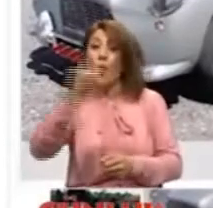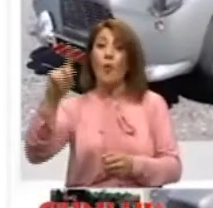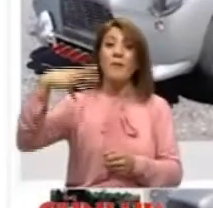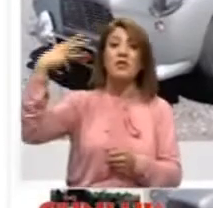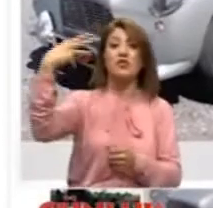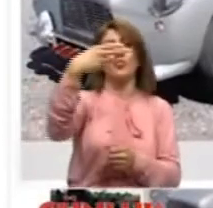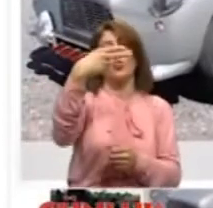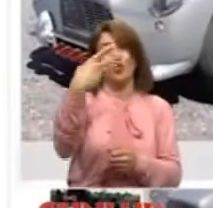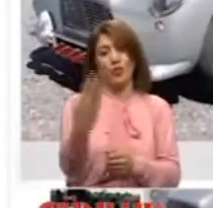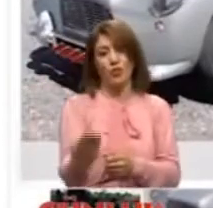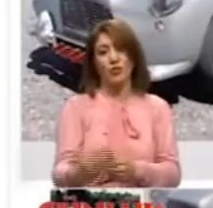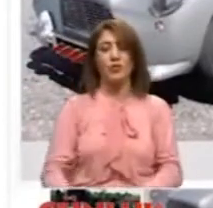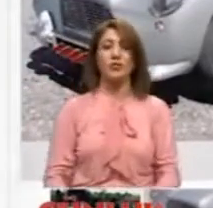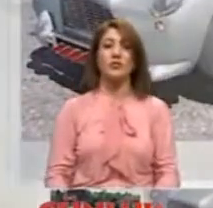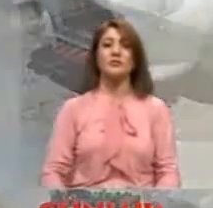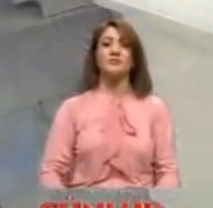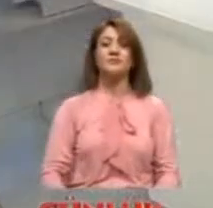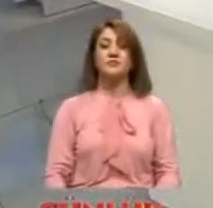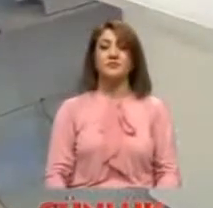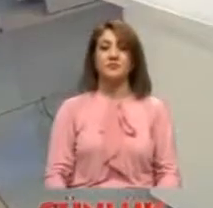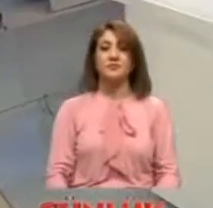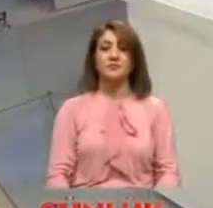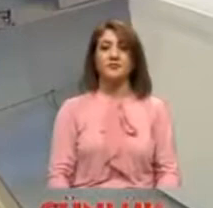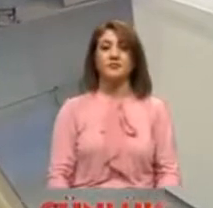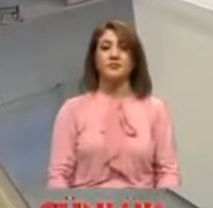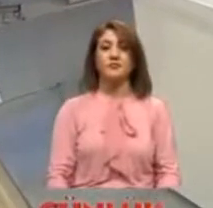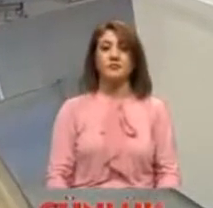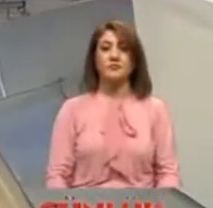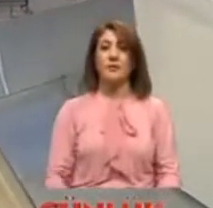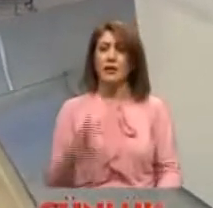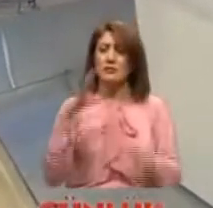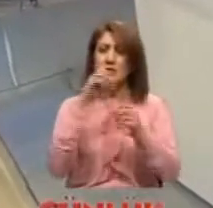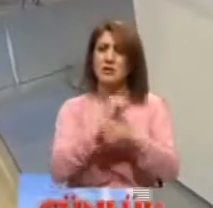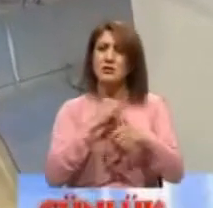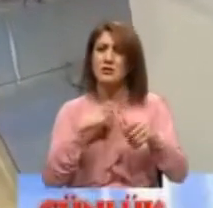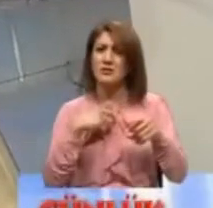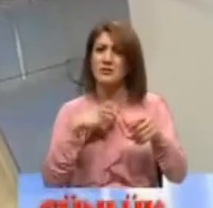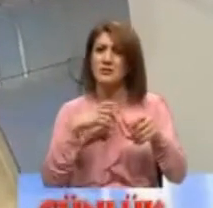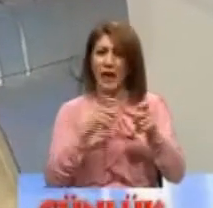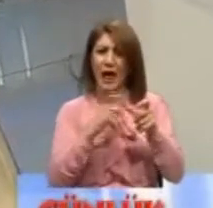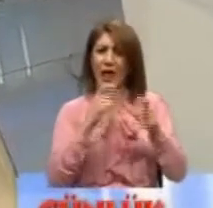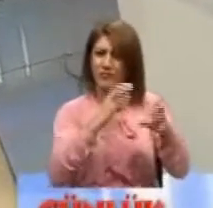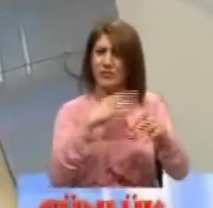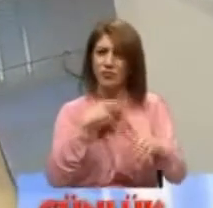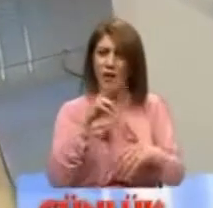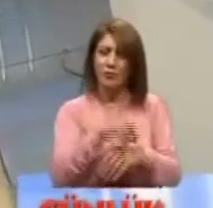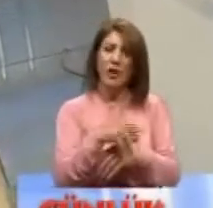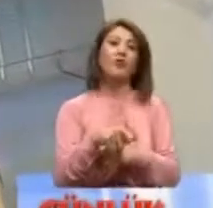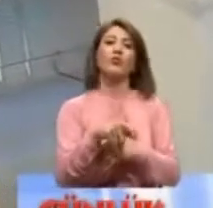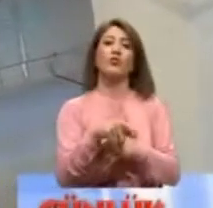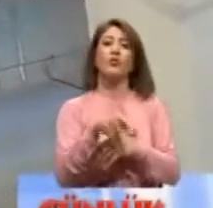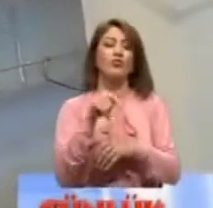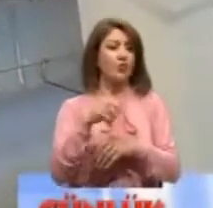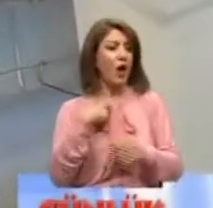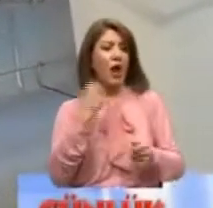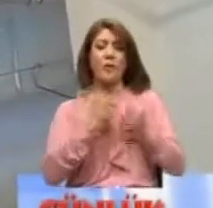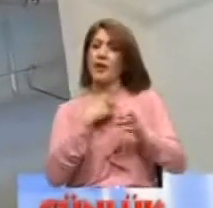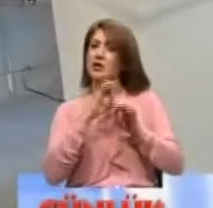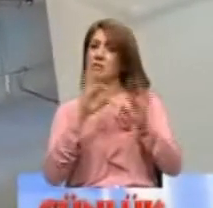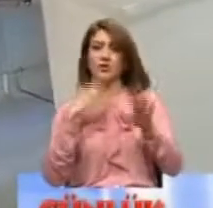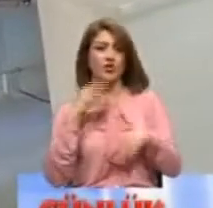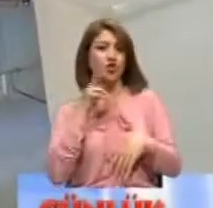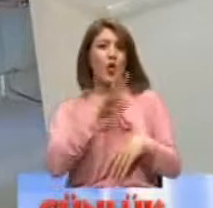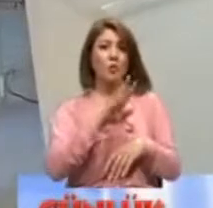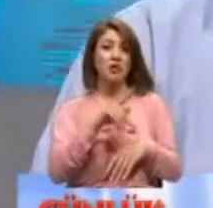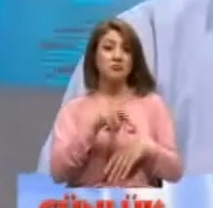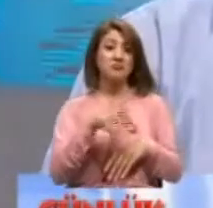euro. Euro? Gizli servis bakımları da yapılmış. Ben yolda hiç görmedim bu arabayı ama yani demek